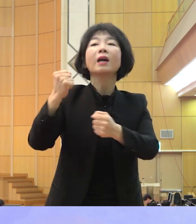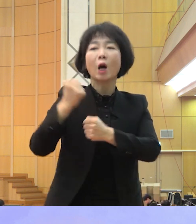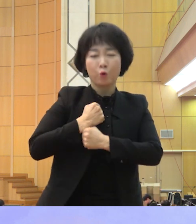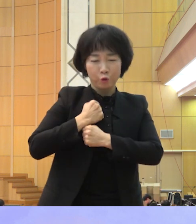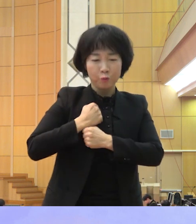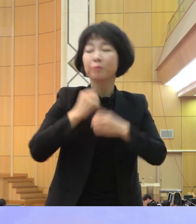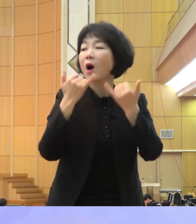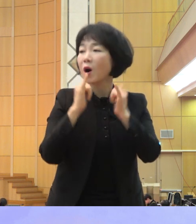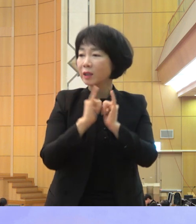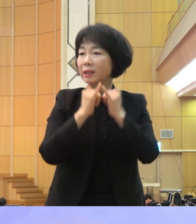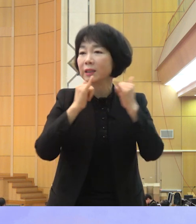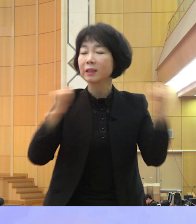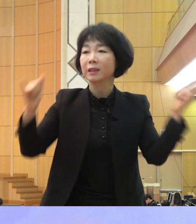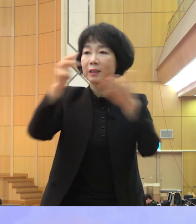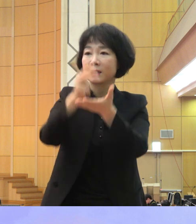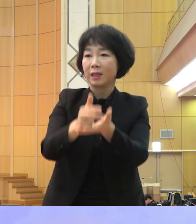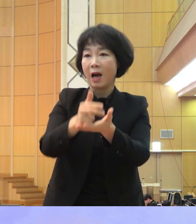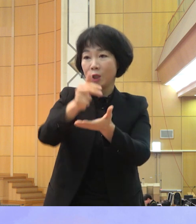십자가